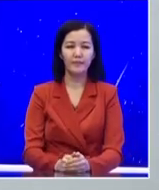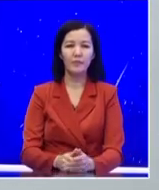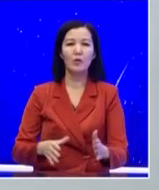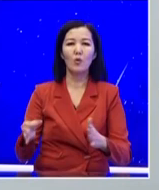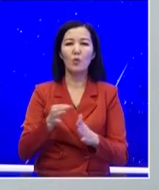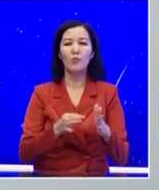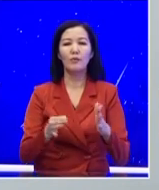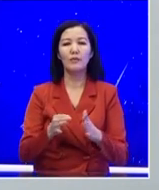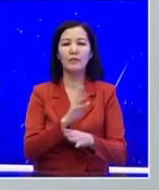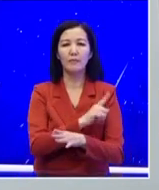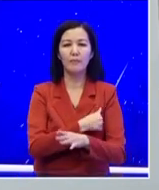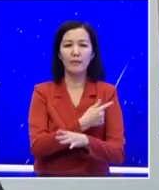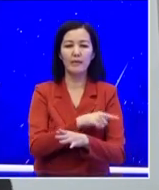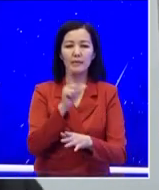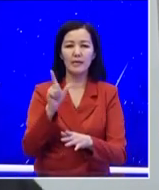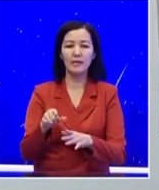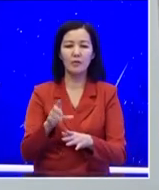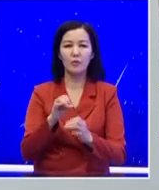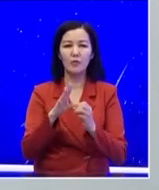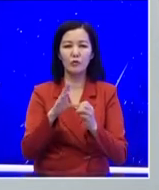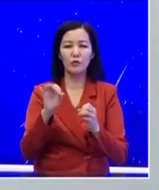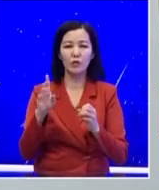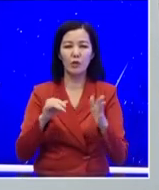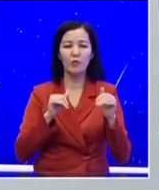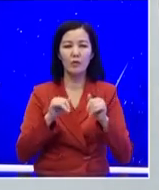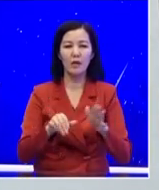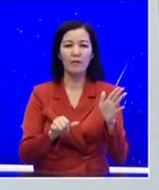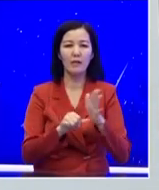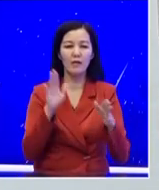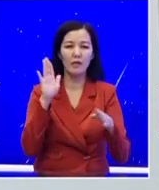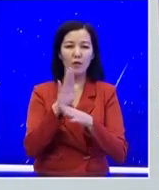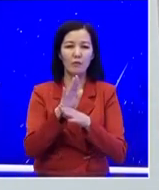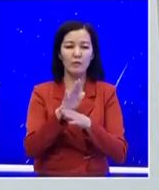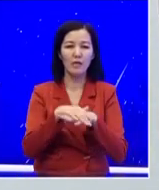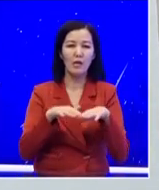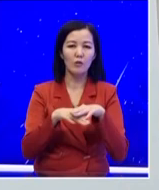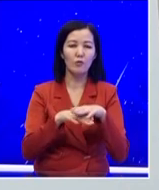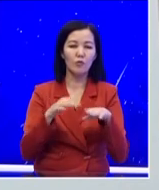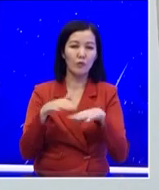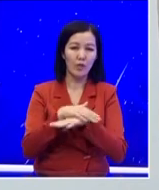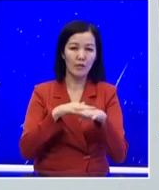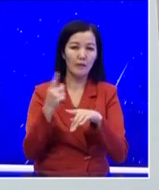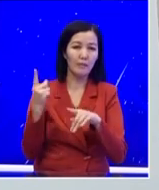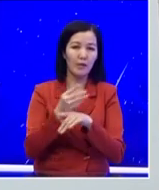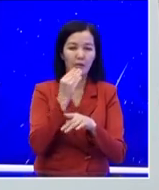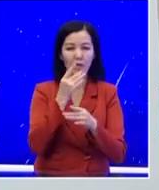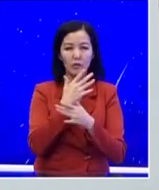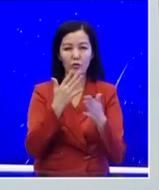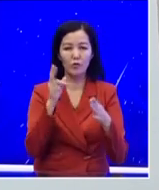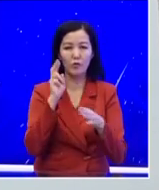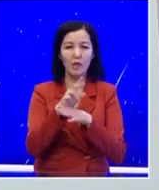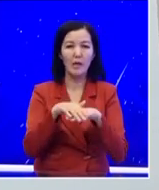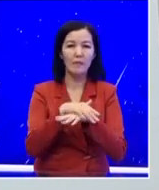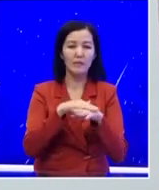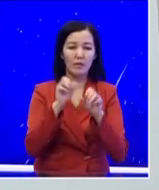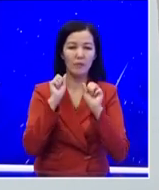Облыстық бас санитар дәрігердің 13 сәуірде қабылданған 6 қаулысына сәйкес тұрғындар бір рет азық түлік алуға дүкенге, базарға